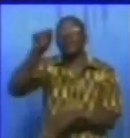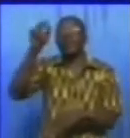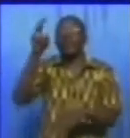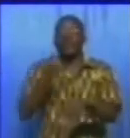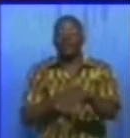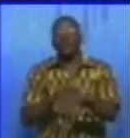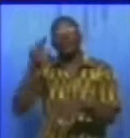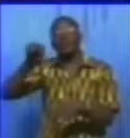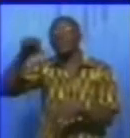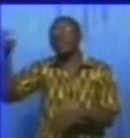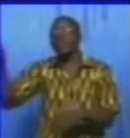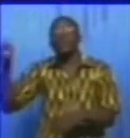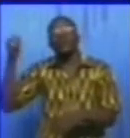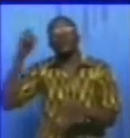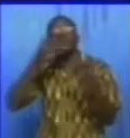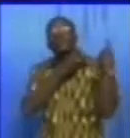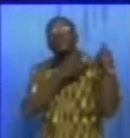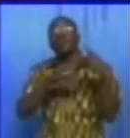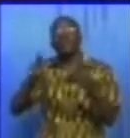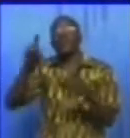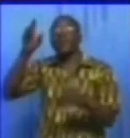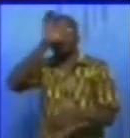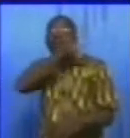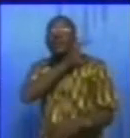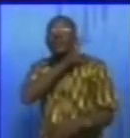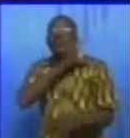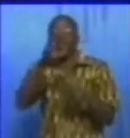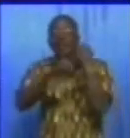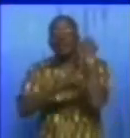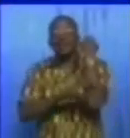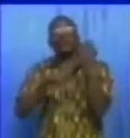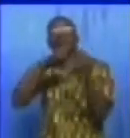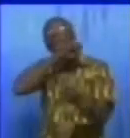d'autres actualités depuis la capitale de la région du Sahel.